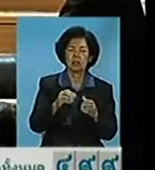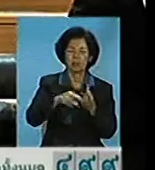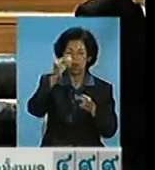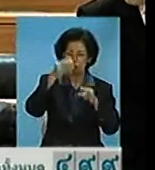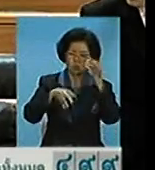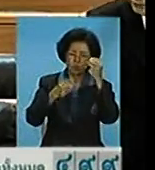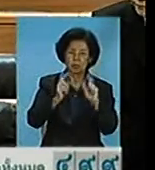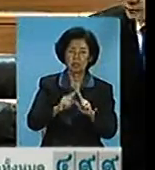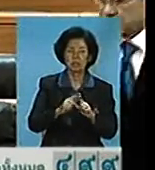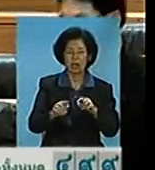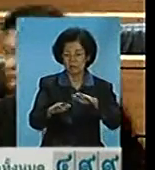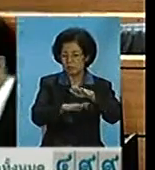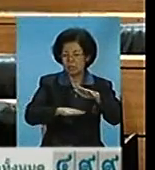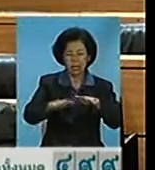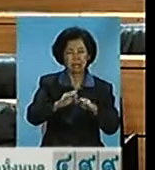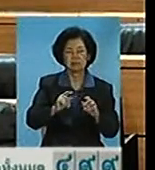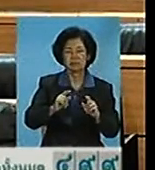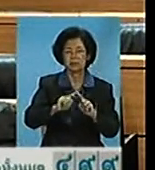เนี่ยครับ